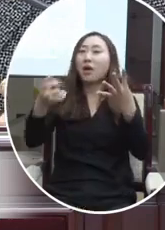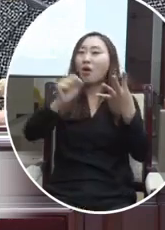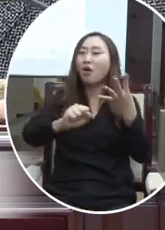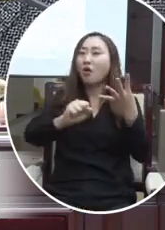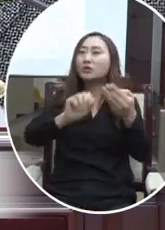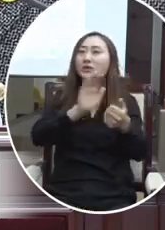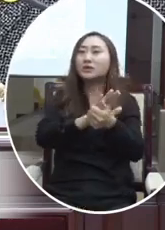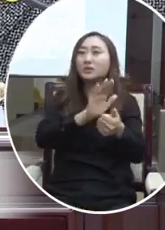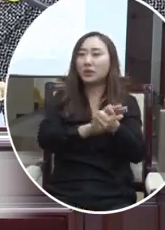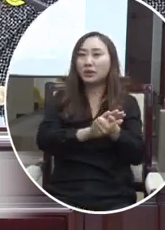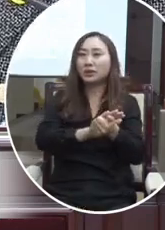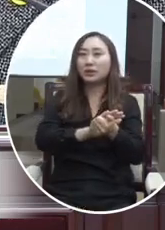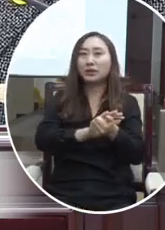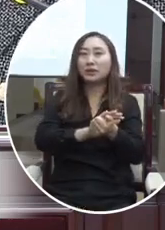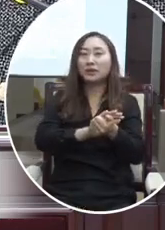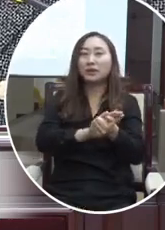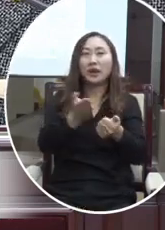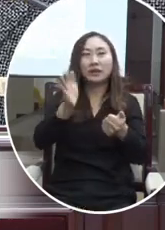400억을 지원하는데